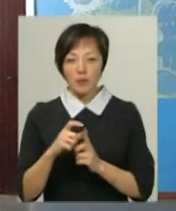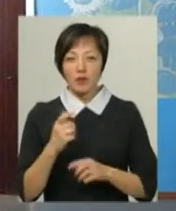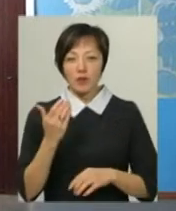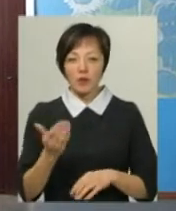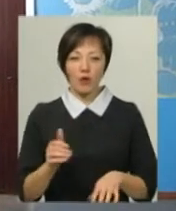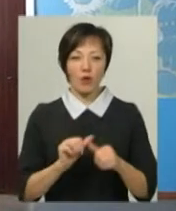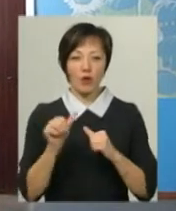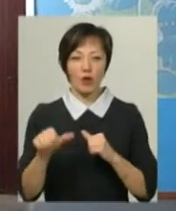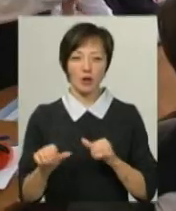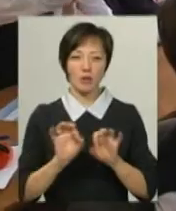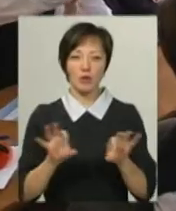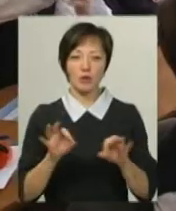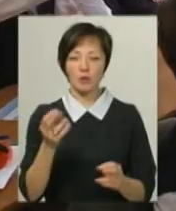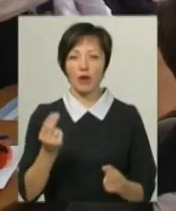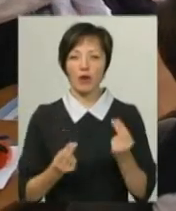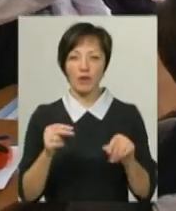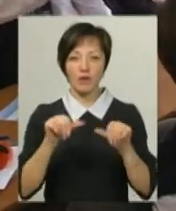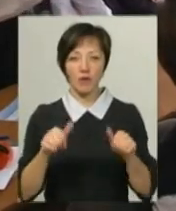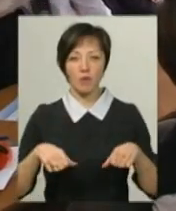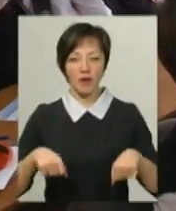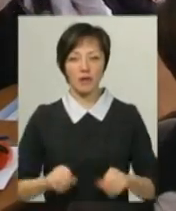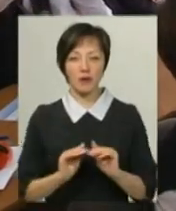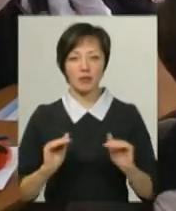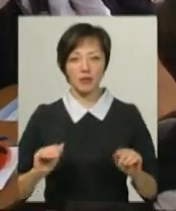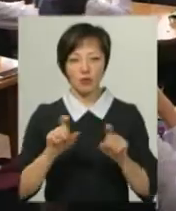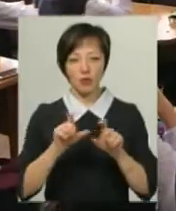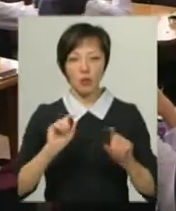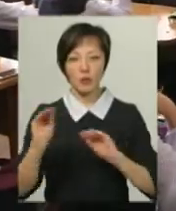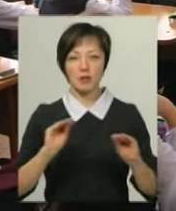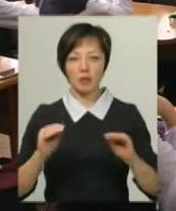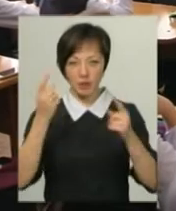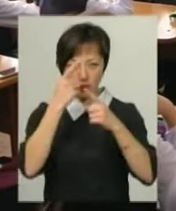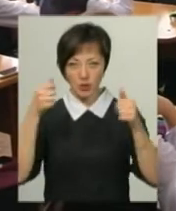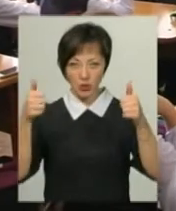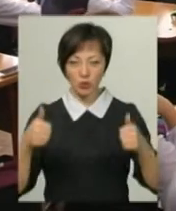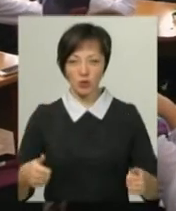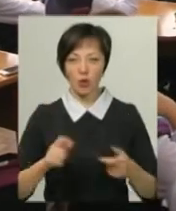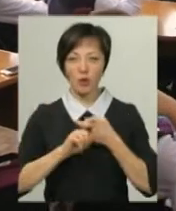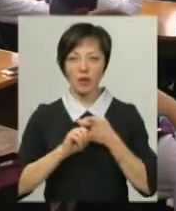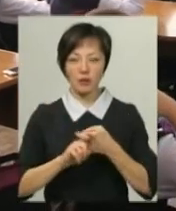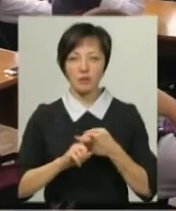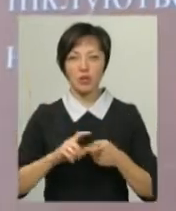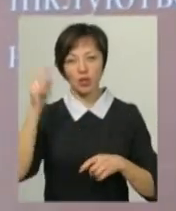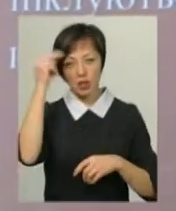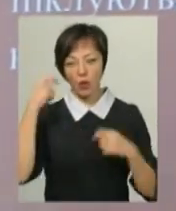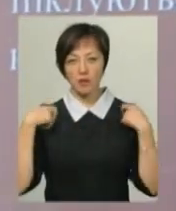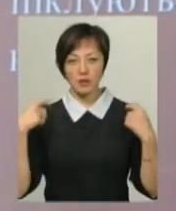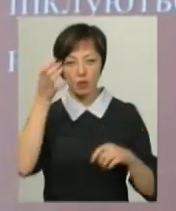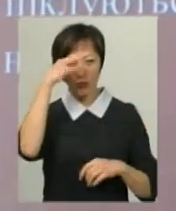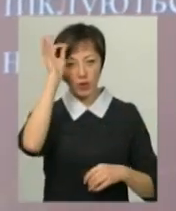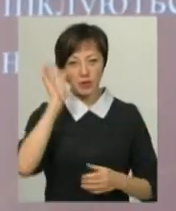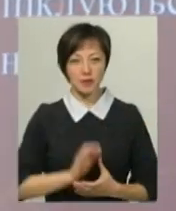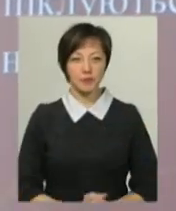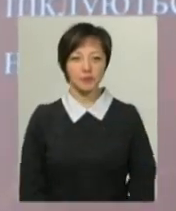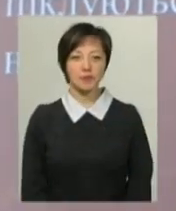окрім розповідей у ігровій формі про права дітей, в школах Хмельницького облаштують інформаційні дошки з контактами шкільних офіцерів поліції. Олександра Карпунець,